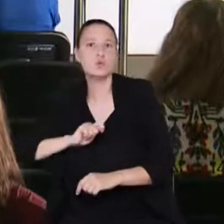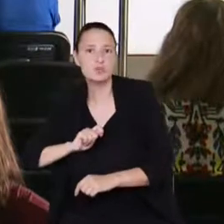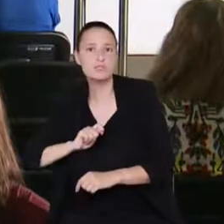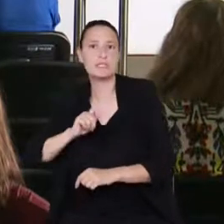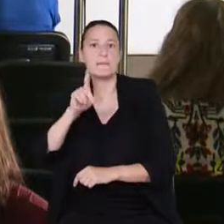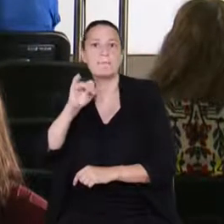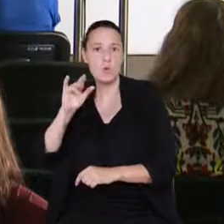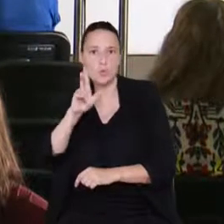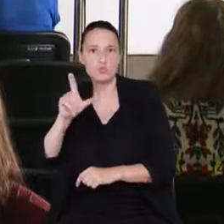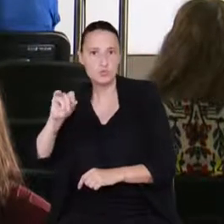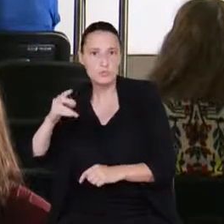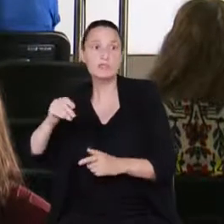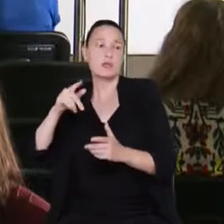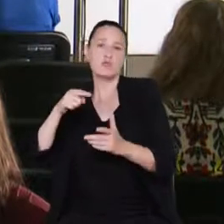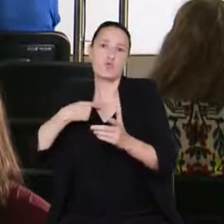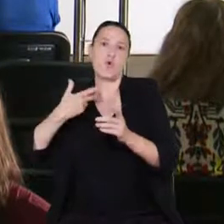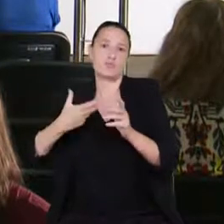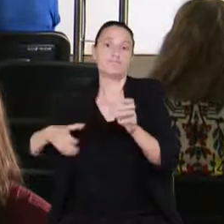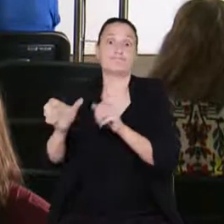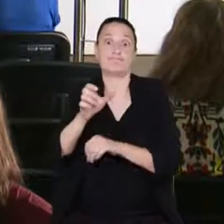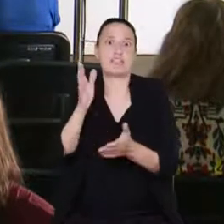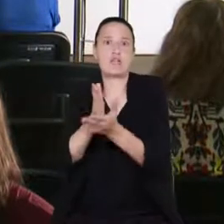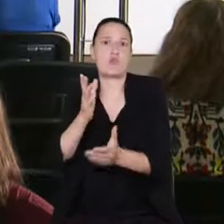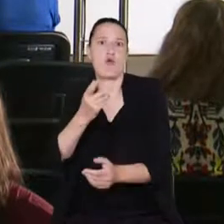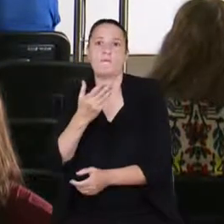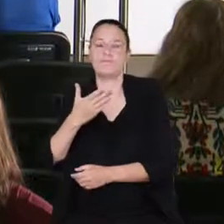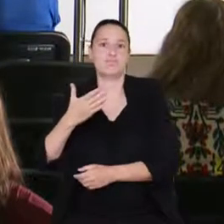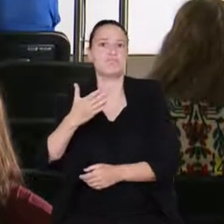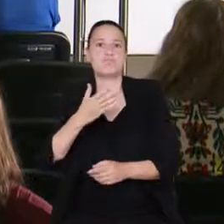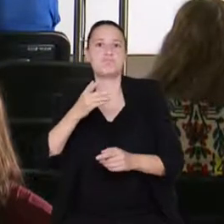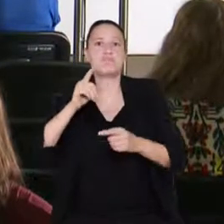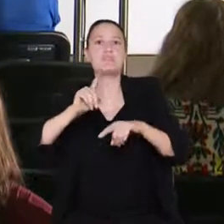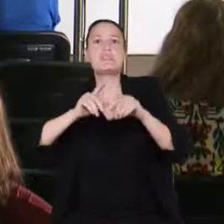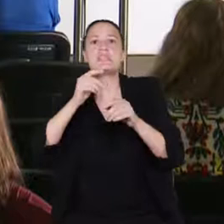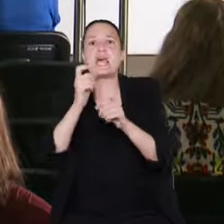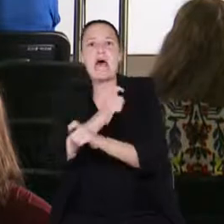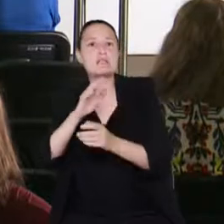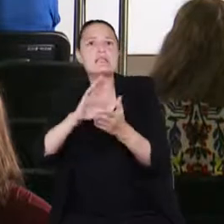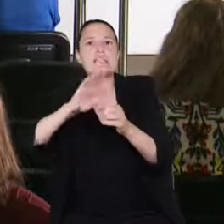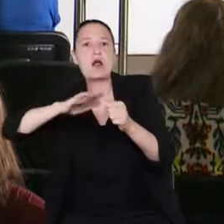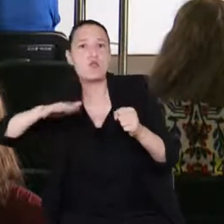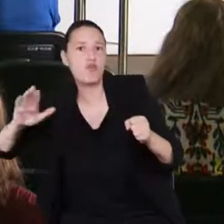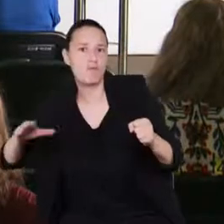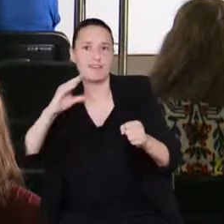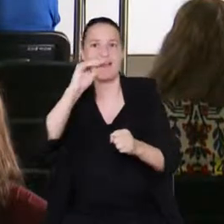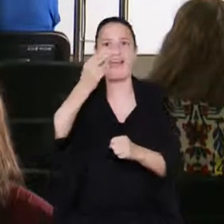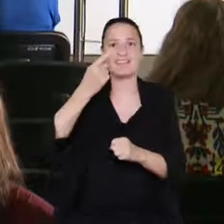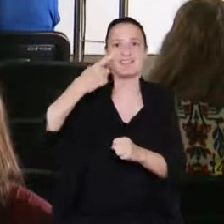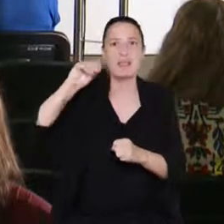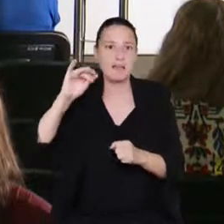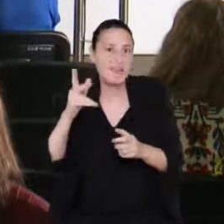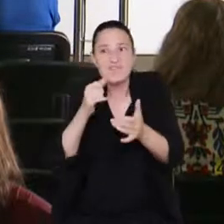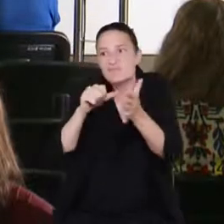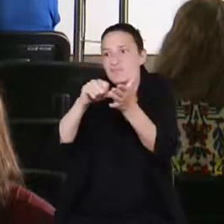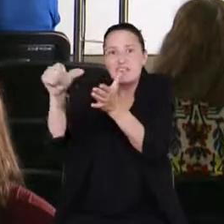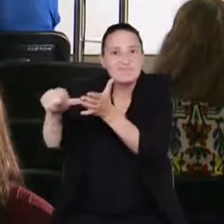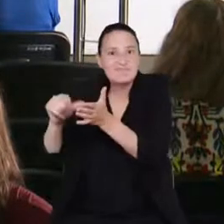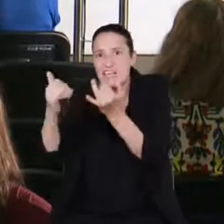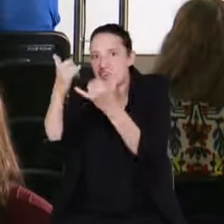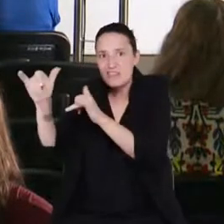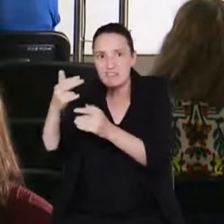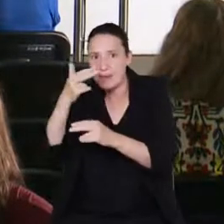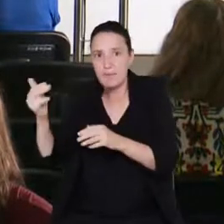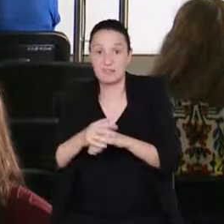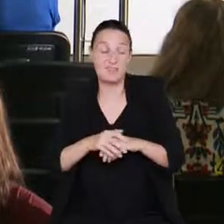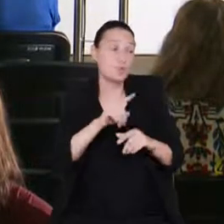życiorysu, dzięki czemu staje się niemal narodowo-konserwatywnym endekiem. Wymazywana jest pamięć o niepodległościowym ruchu socjalistycznym, ale też